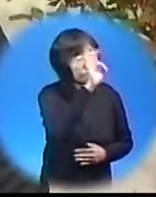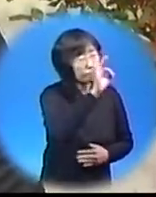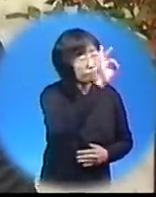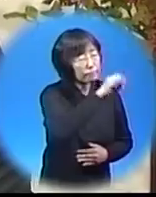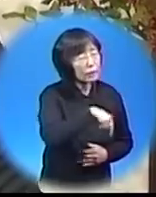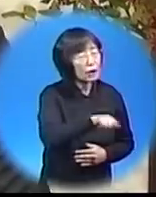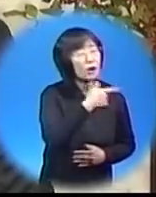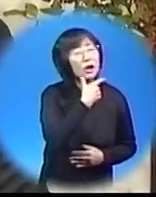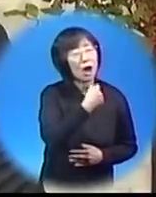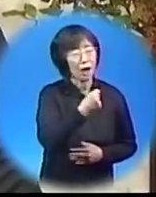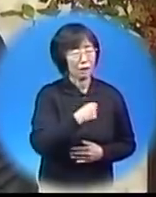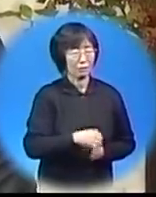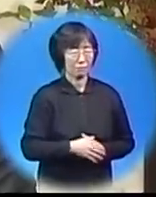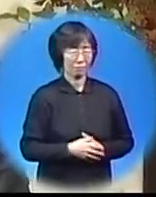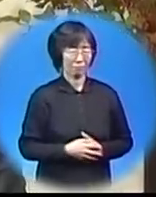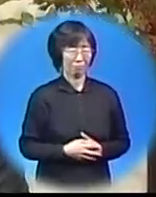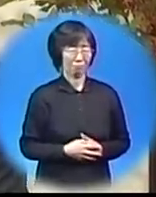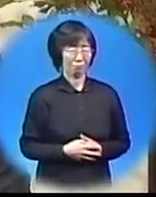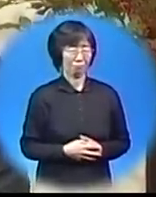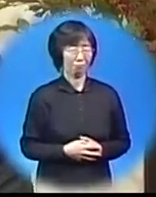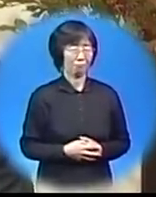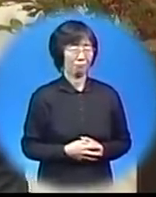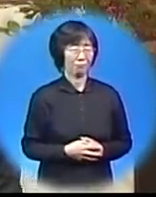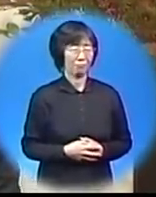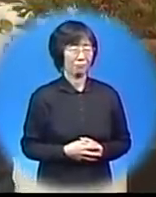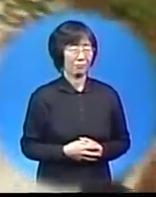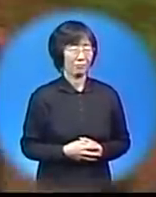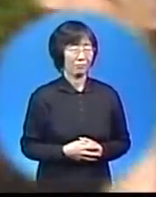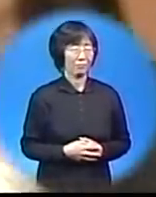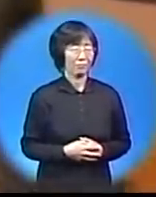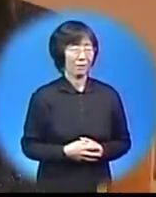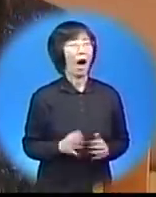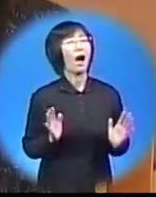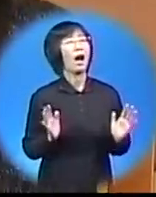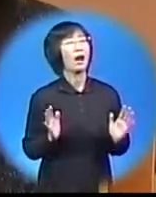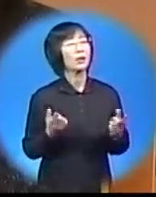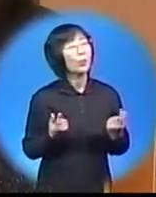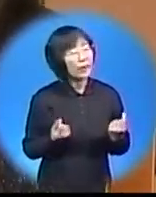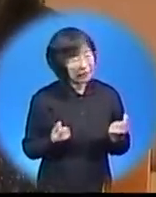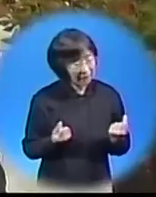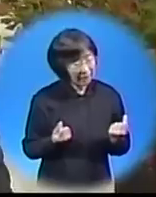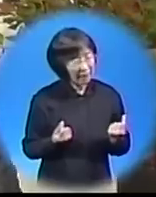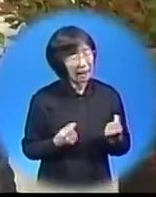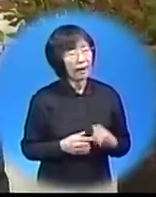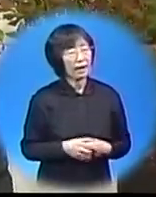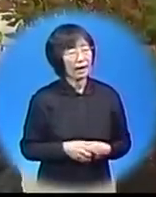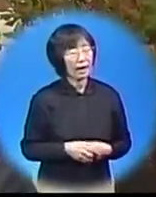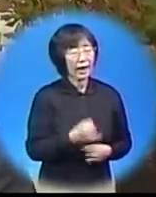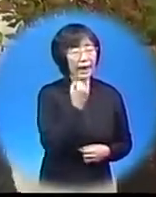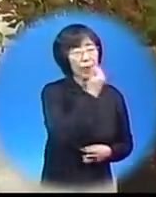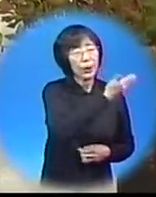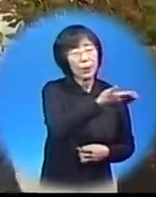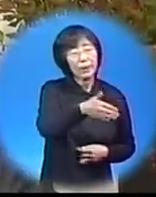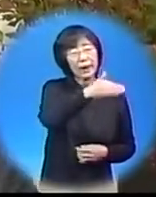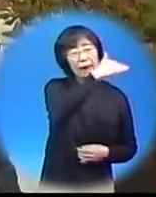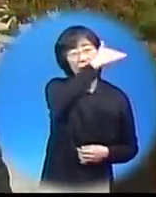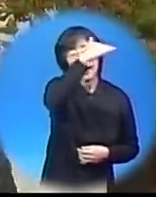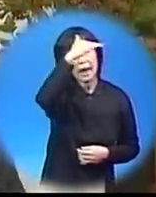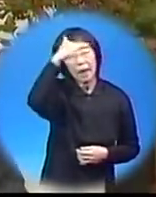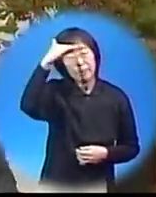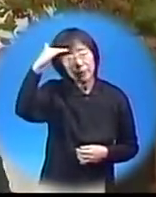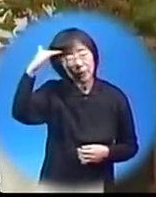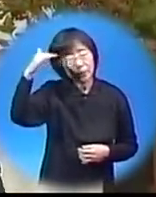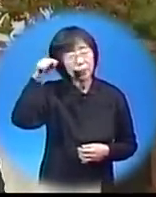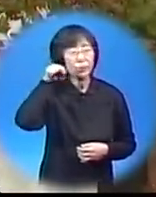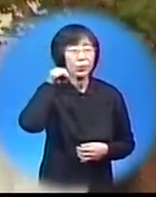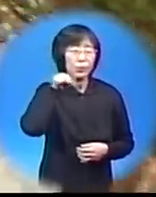とこ回っていきたいと思ってますので。はい、 そうでしたね。はい、はい、 で海から見る上町を体験してい